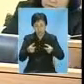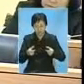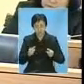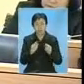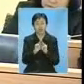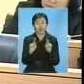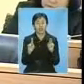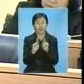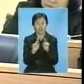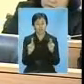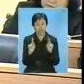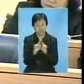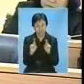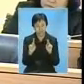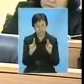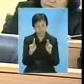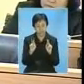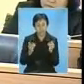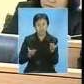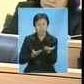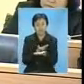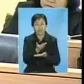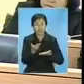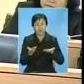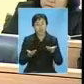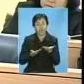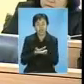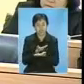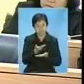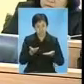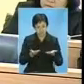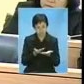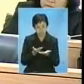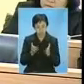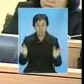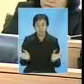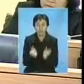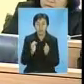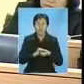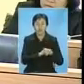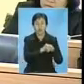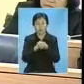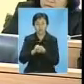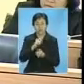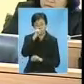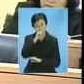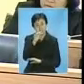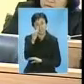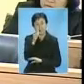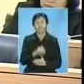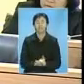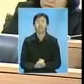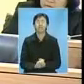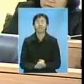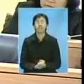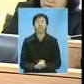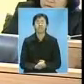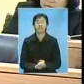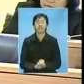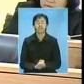รมการวิสามัญพิจารณาศึกษาแนวทางการสร้างความปรองดองแห่งชาติ